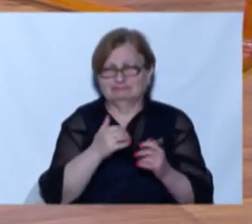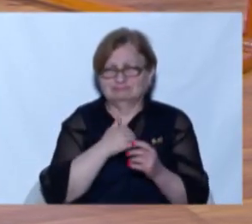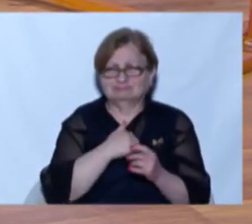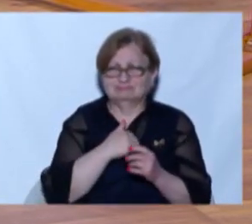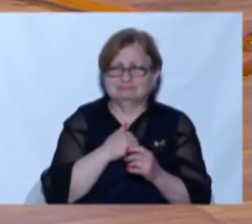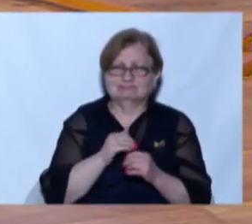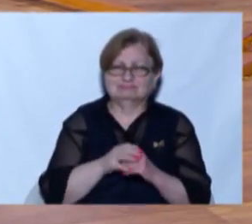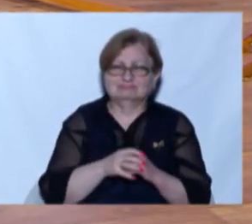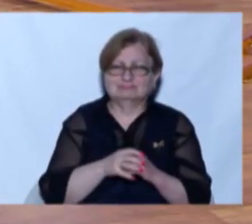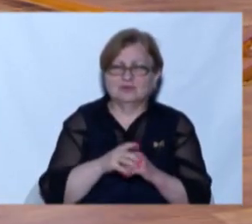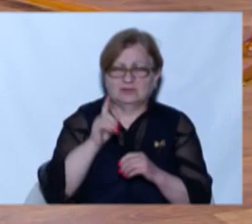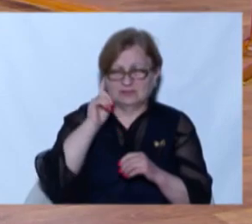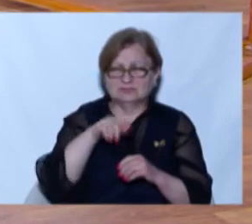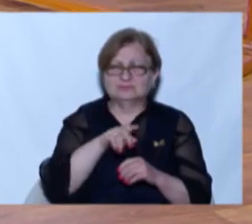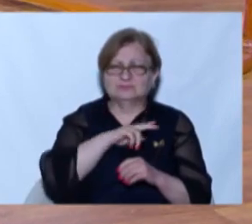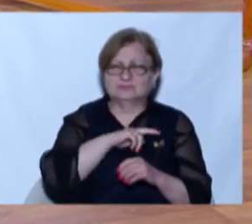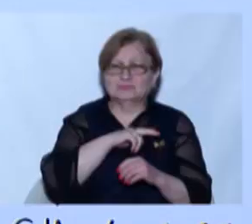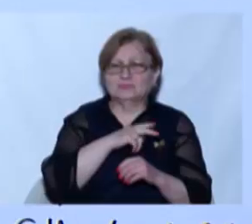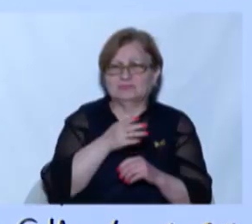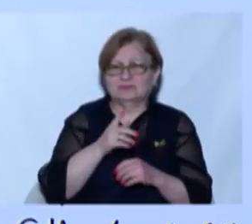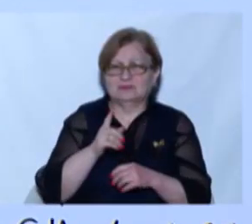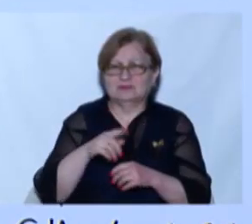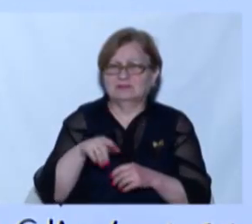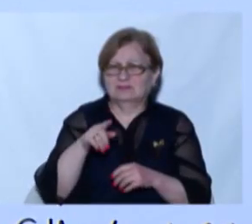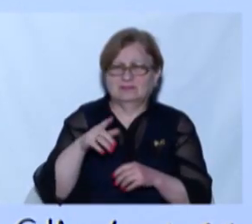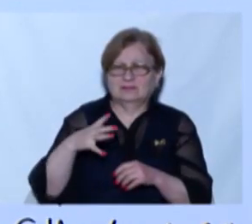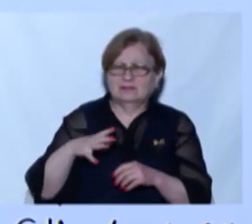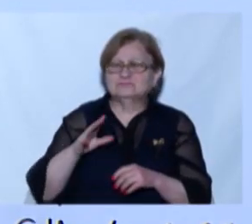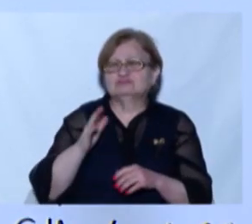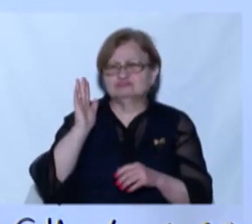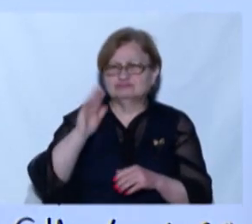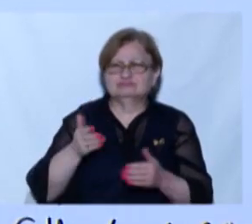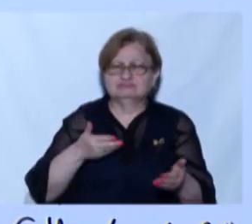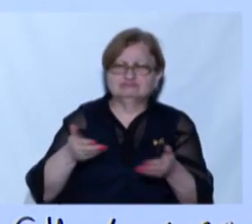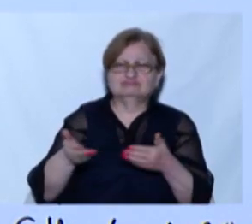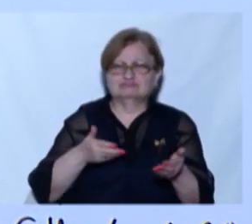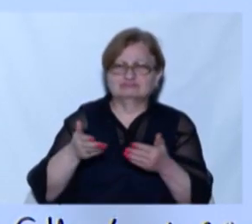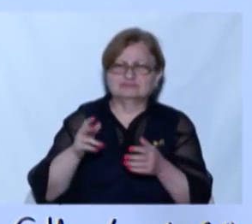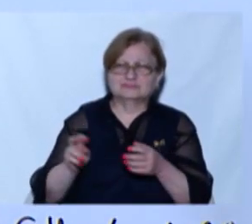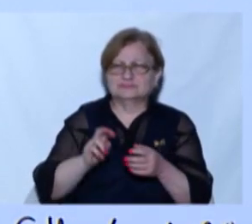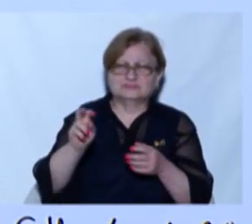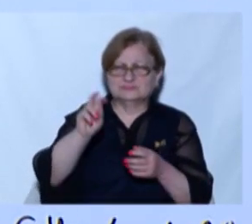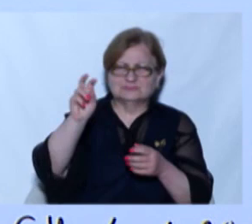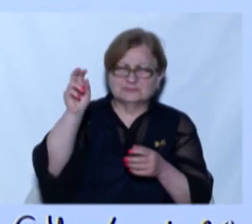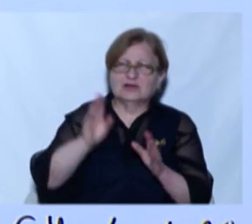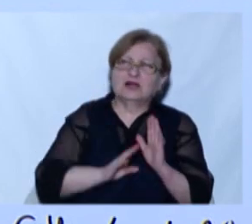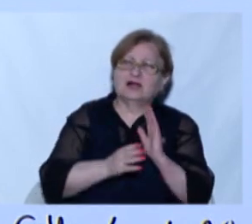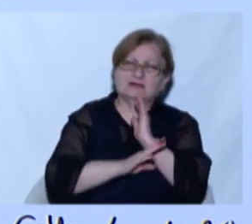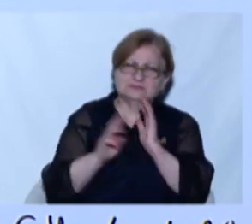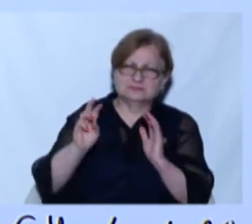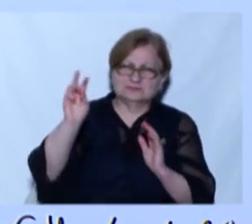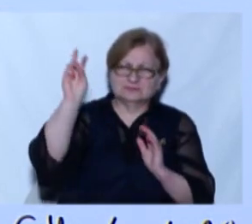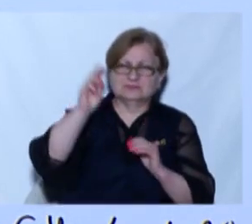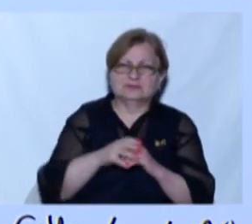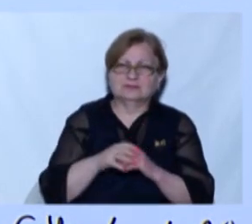იმისთვის, რომ შვილიშვილებს მაყვალი მოუტანოს, არ ერიდება განსაცდელს, ძვრება ბარდებში, ძვრება ხეზე და